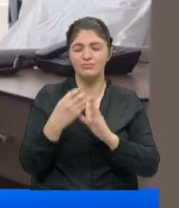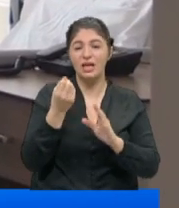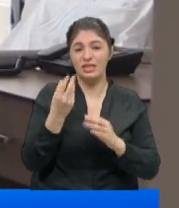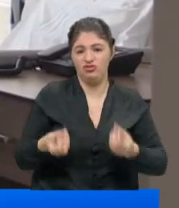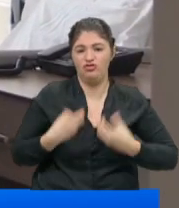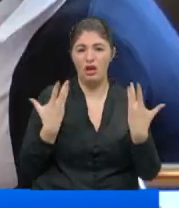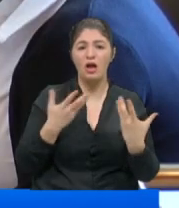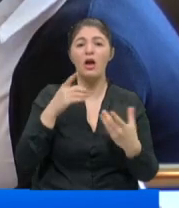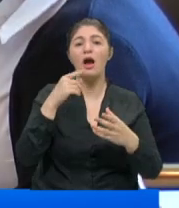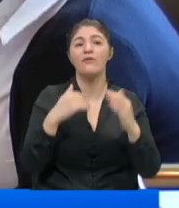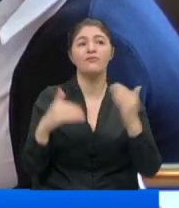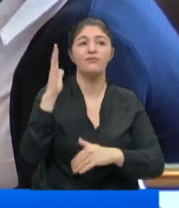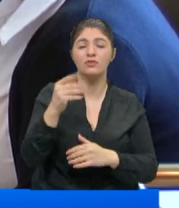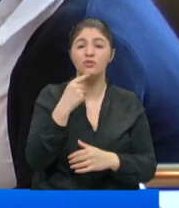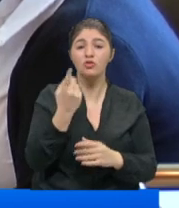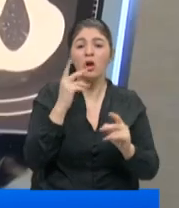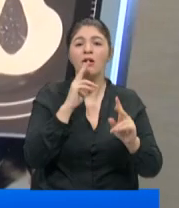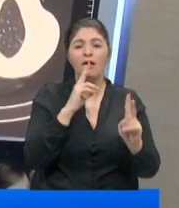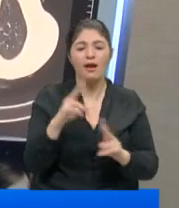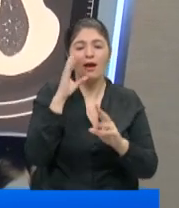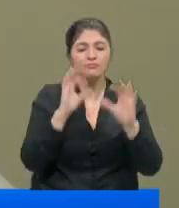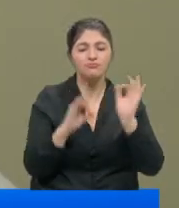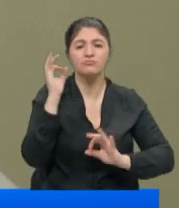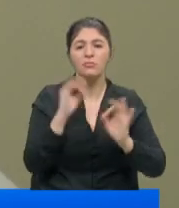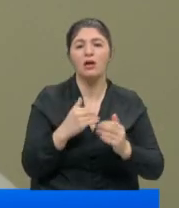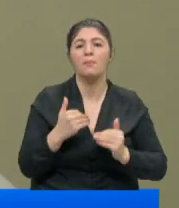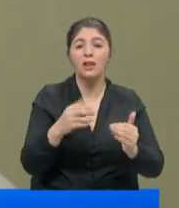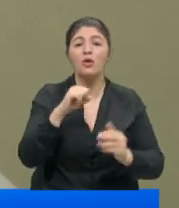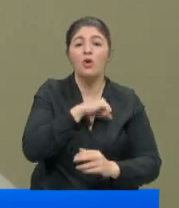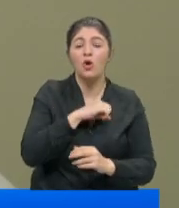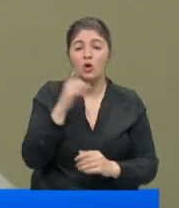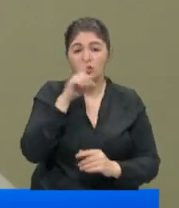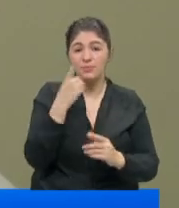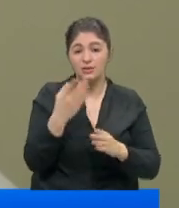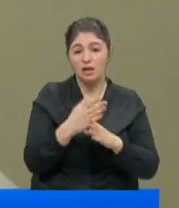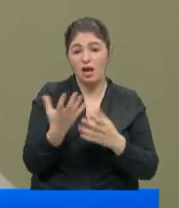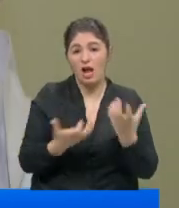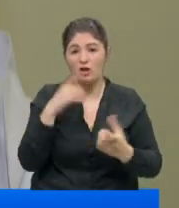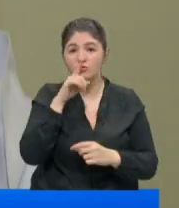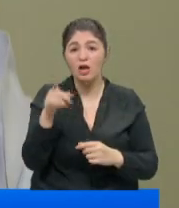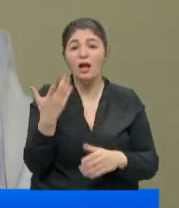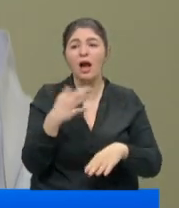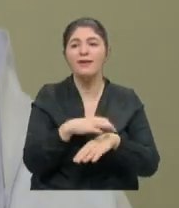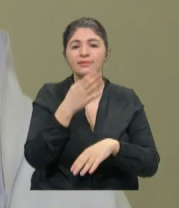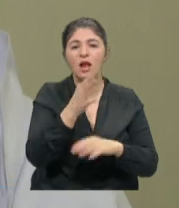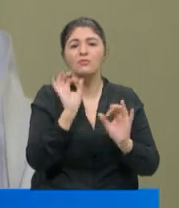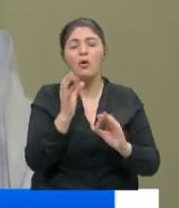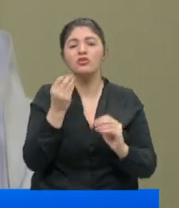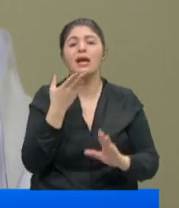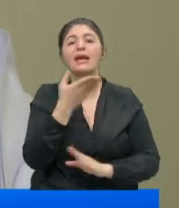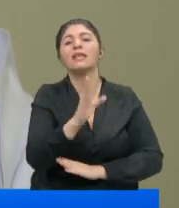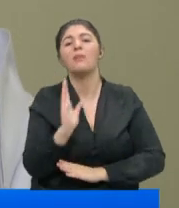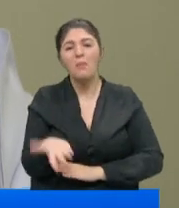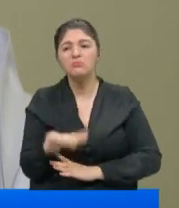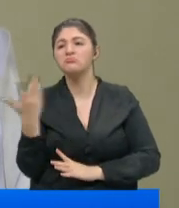artışa dikkat çekiyor uzmanlar. Çünkü rutin kontroller aksadı. Korkudan kaynaklanan bir şekilde işte hastanelere mümkün olduğu kadar